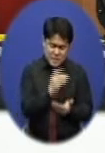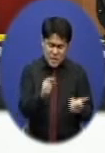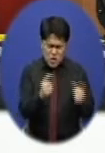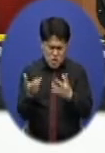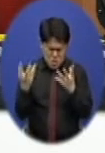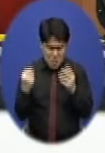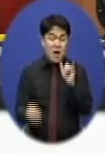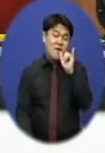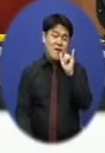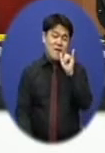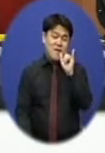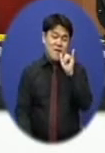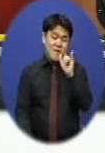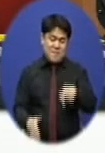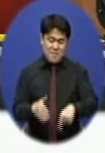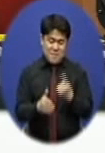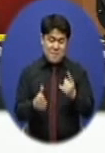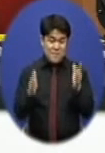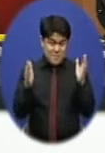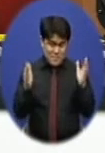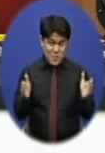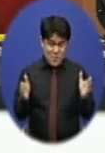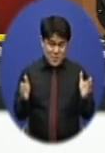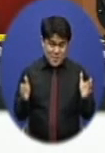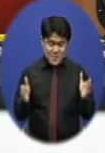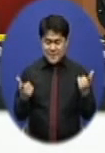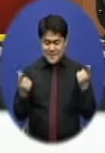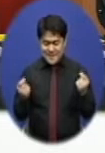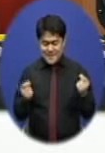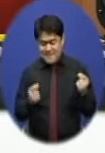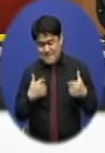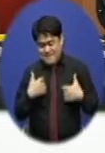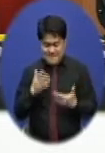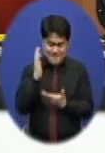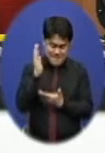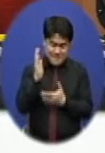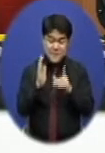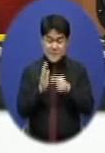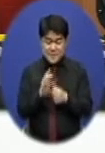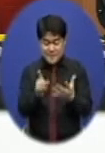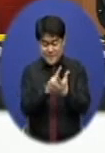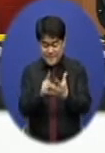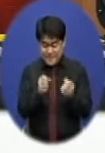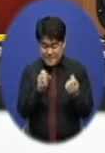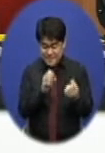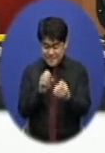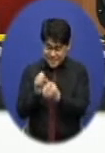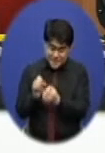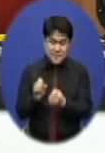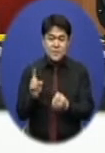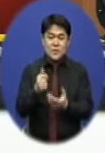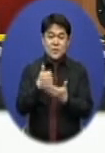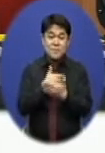많아서 이렇게 100분간 함께하면서 참 많은 분들하고 이렇게 네. 그 오순도순 앉아서